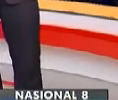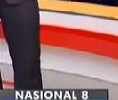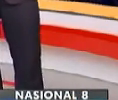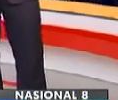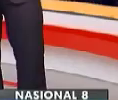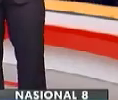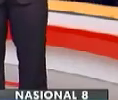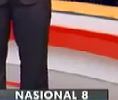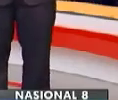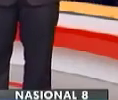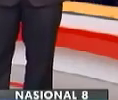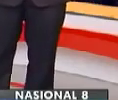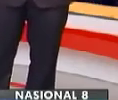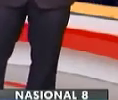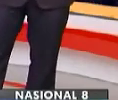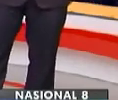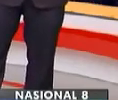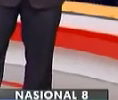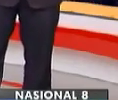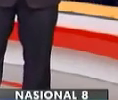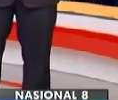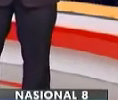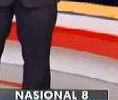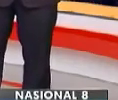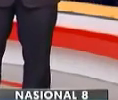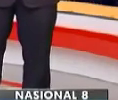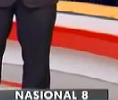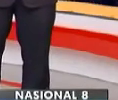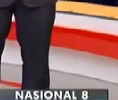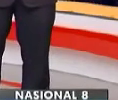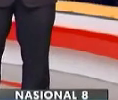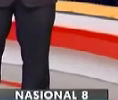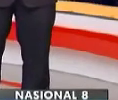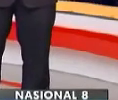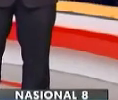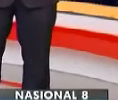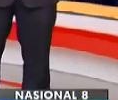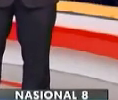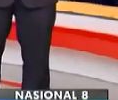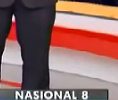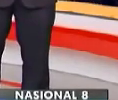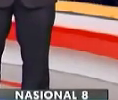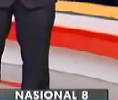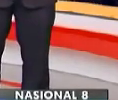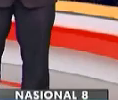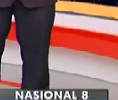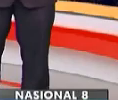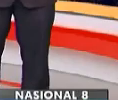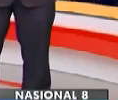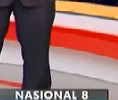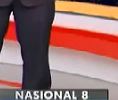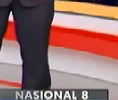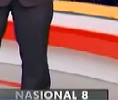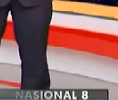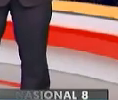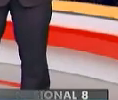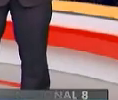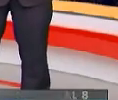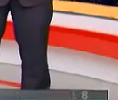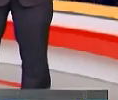Dan Ops Warta diaktifkan semula polis Khamis ini. Rinciannya bersama saya, Fatil Hidayat Ghazali dan Hani Muhili dalam Nasional